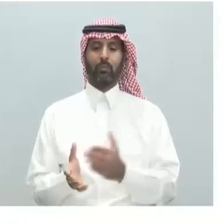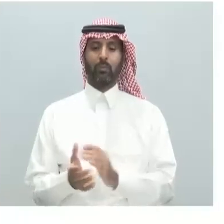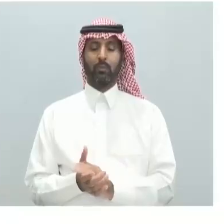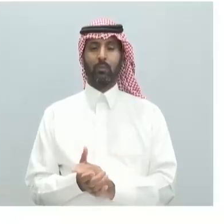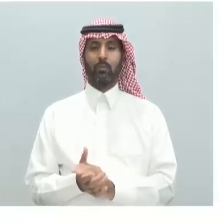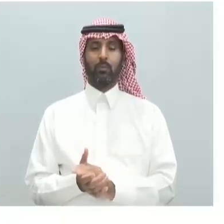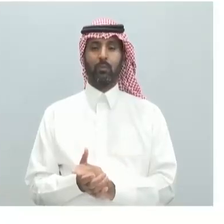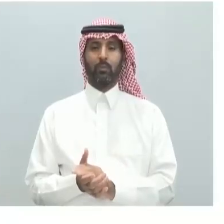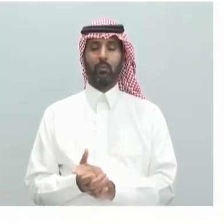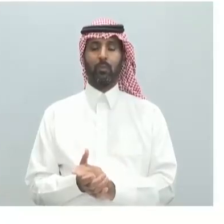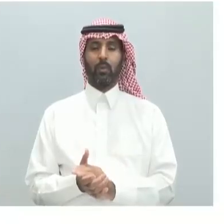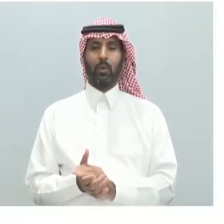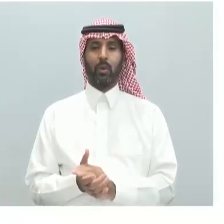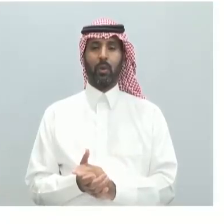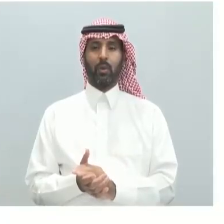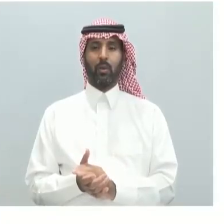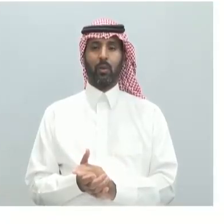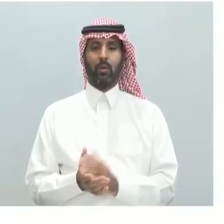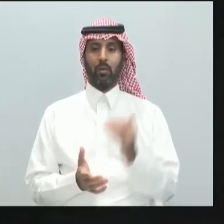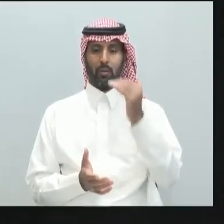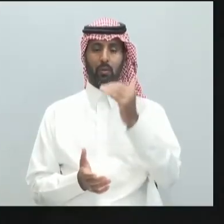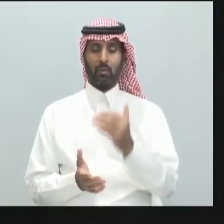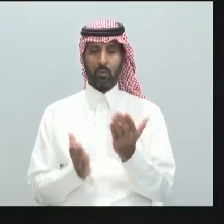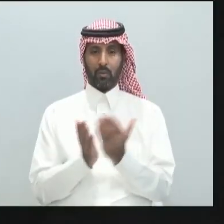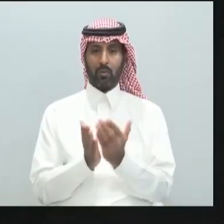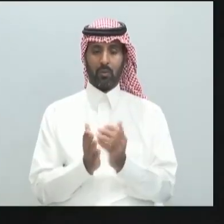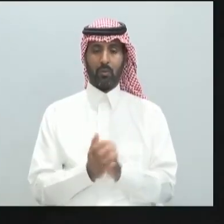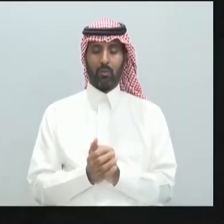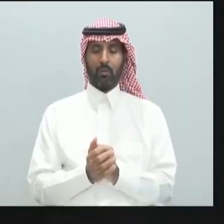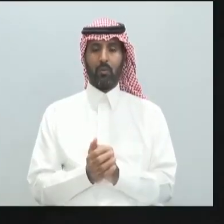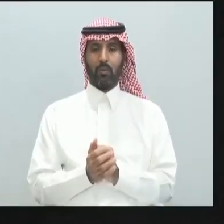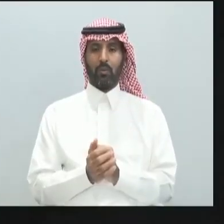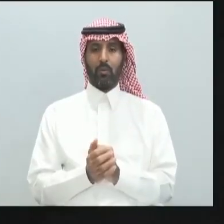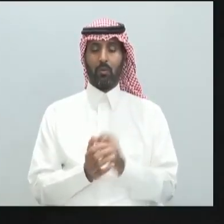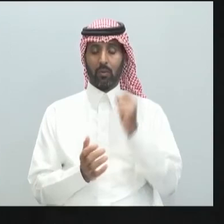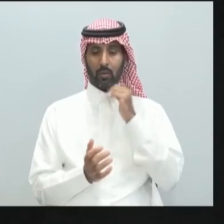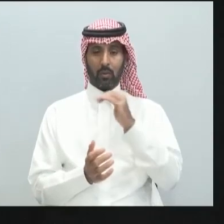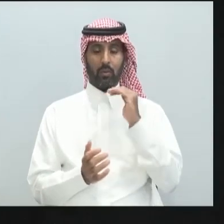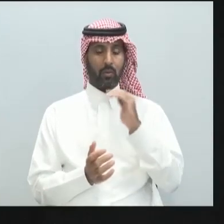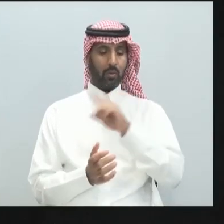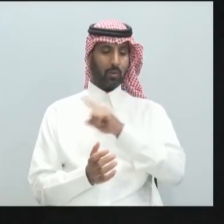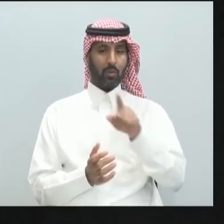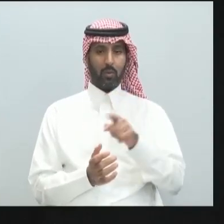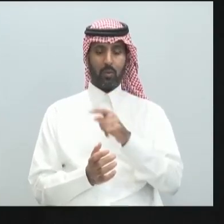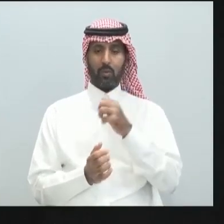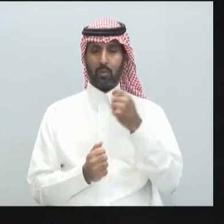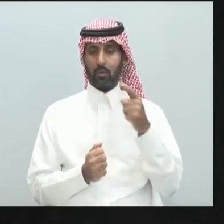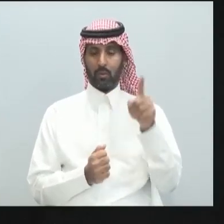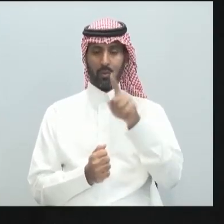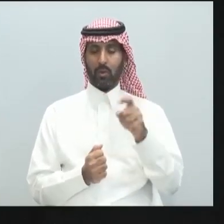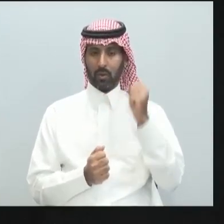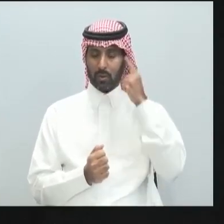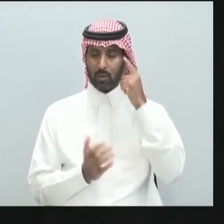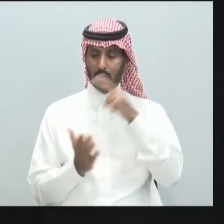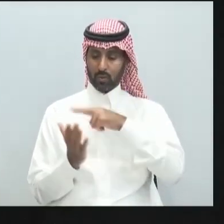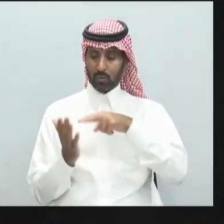اعزائي الطلاب والطالبات من خلال هذا الدرس استطعنا ان نجيب على عدد من اسئله الفهم